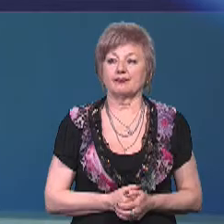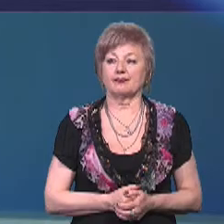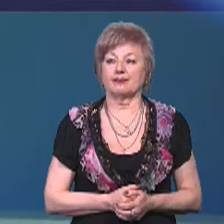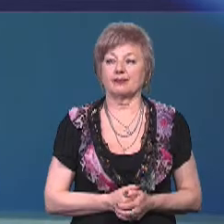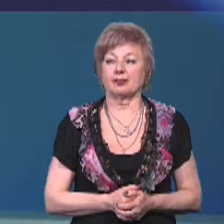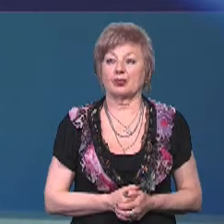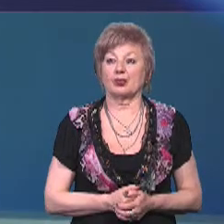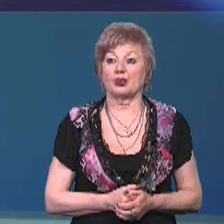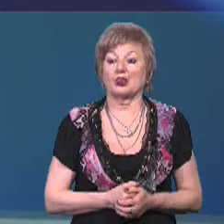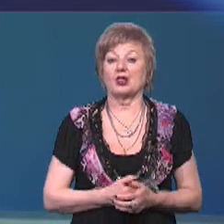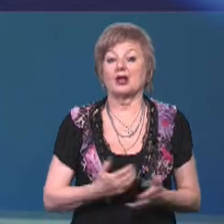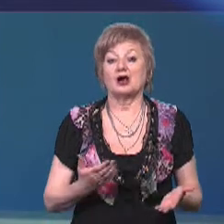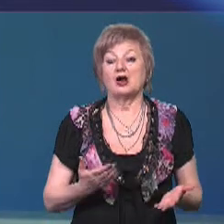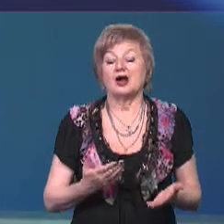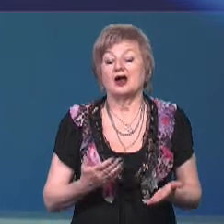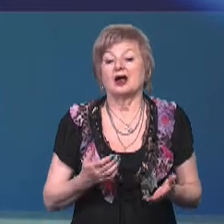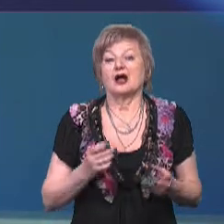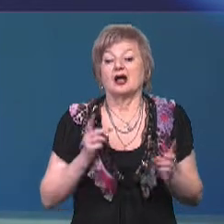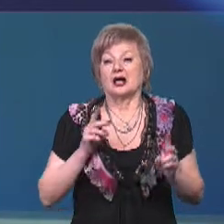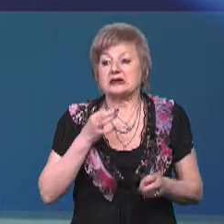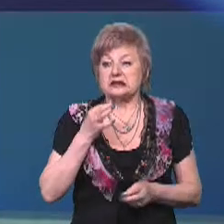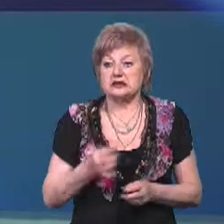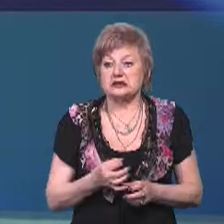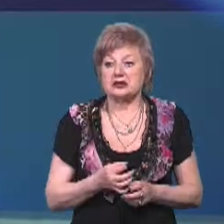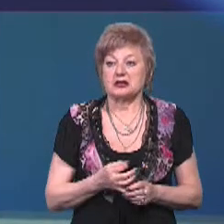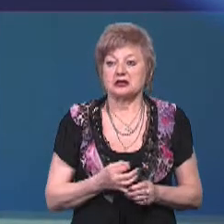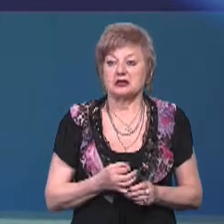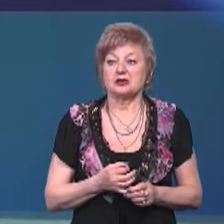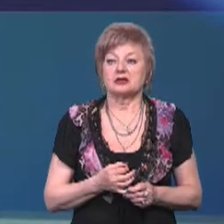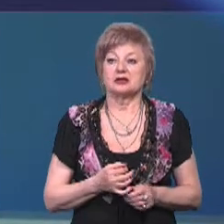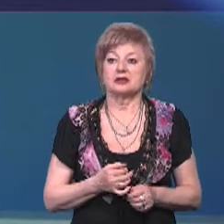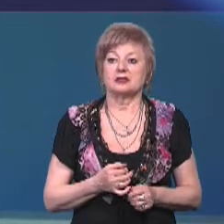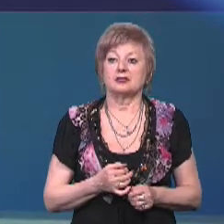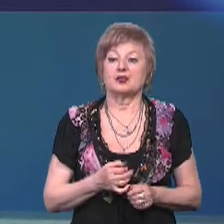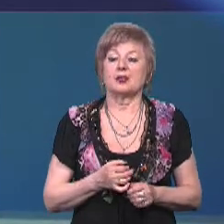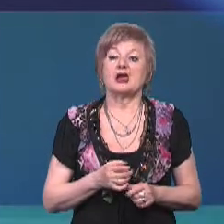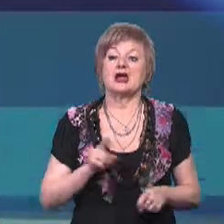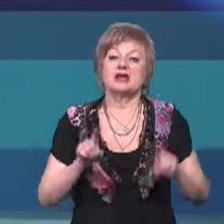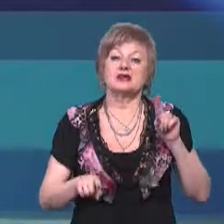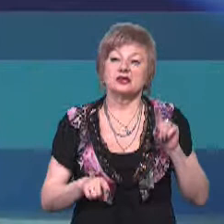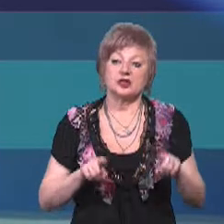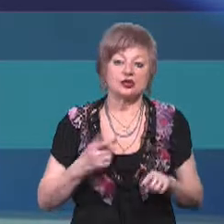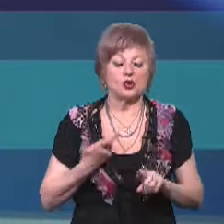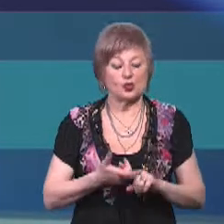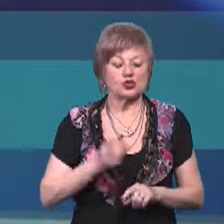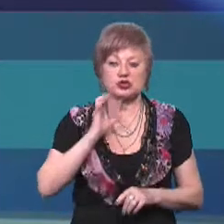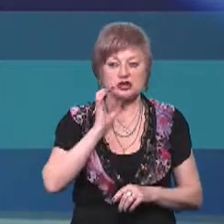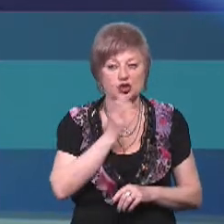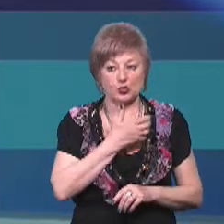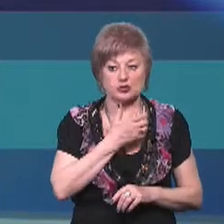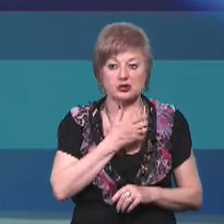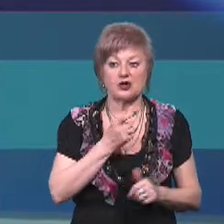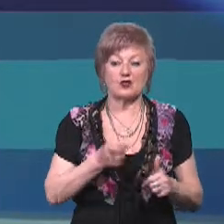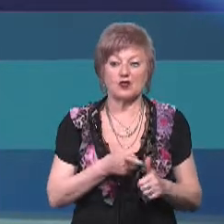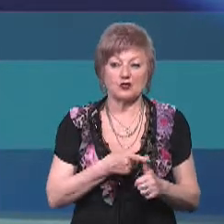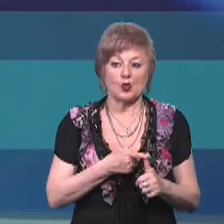Один рецепт тут навряд чи існує. Тимур сказав деякі речі, які дуже серйозні. Ну,